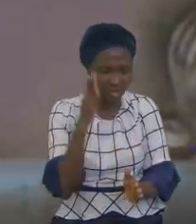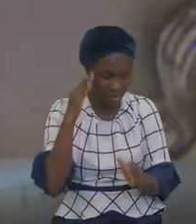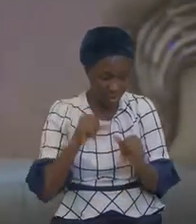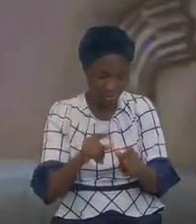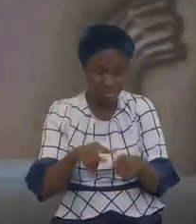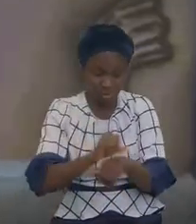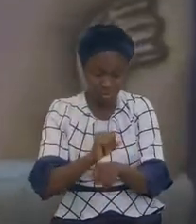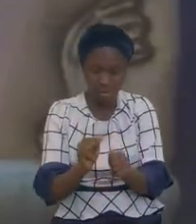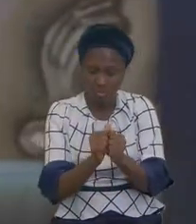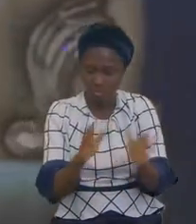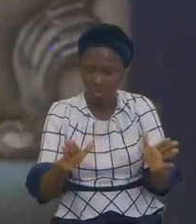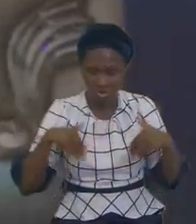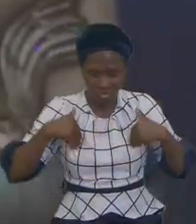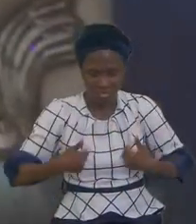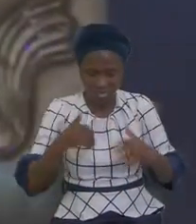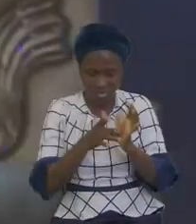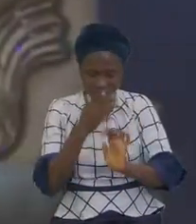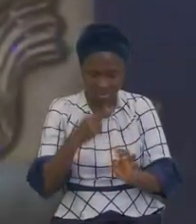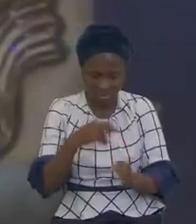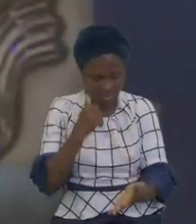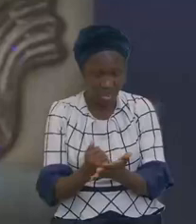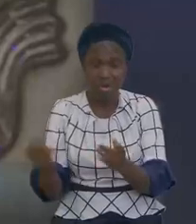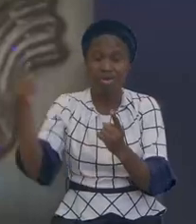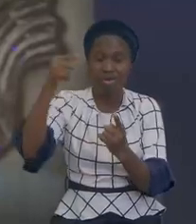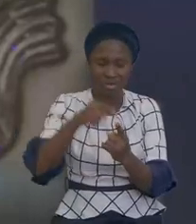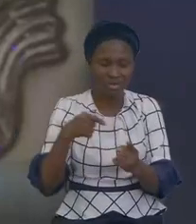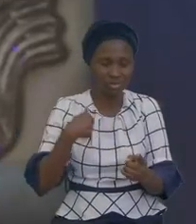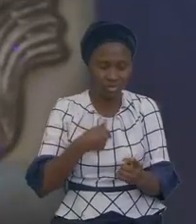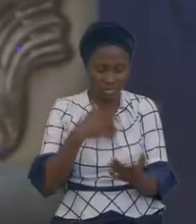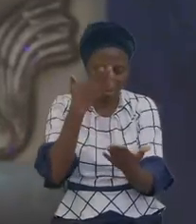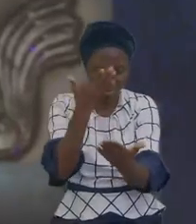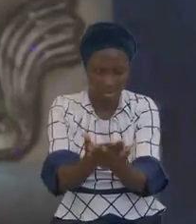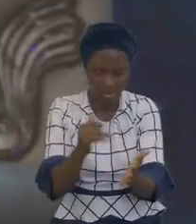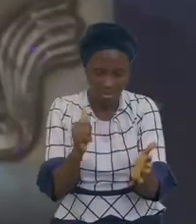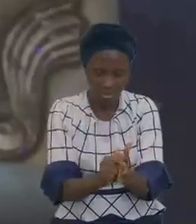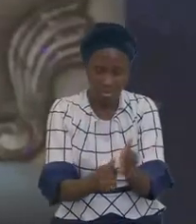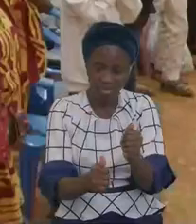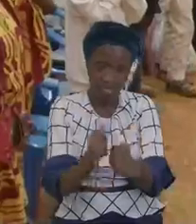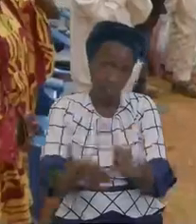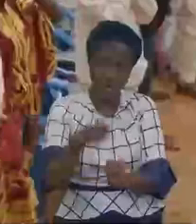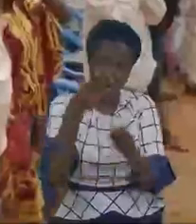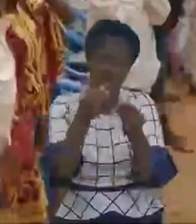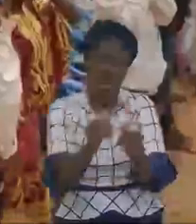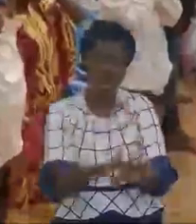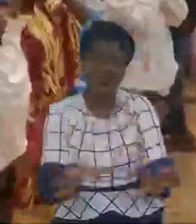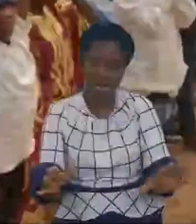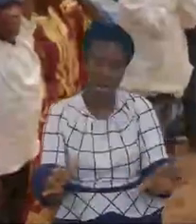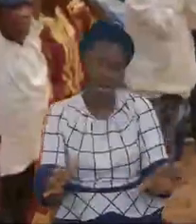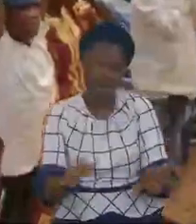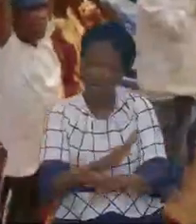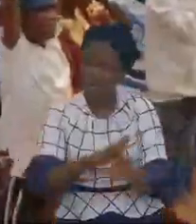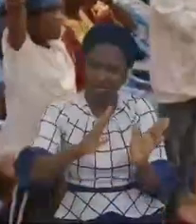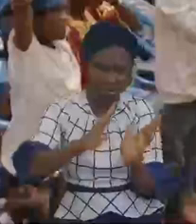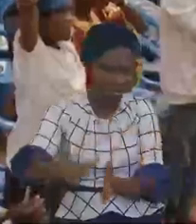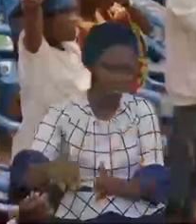jusqu'à ce que nous atteignions cette terre plus haute. Et ne laisse personne derrière au nom